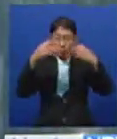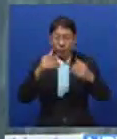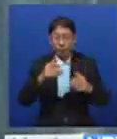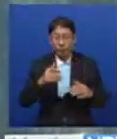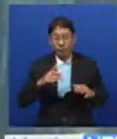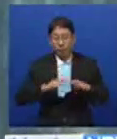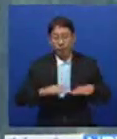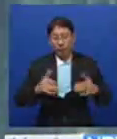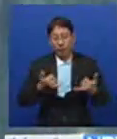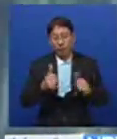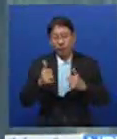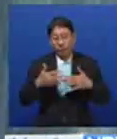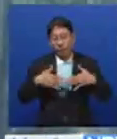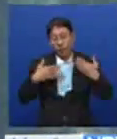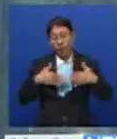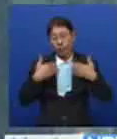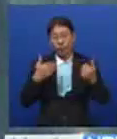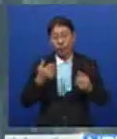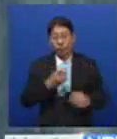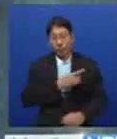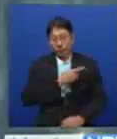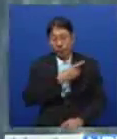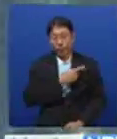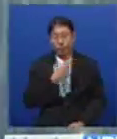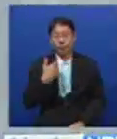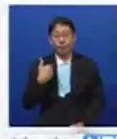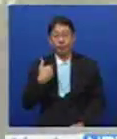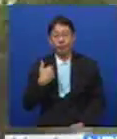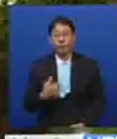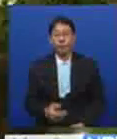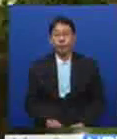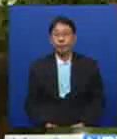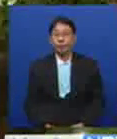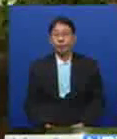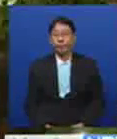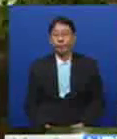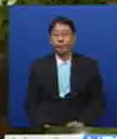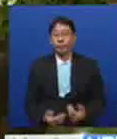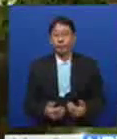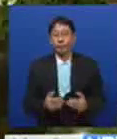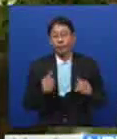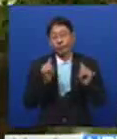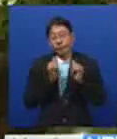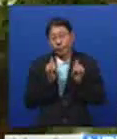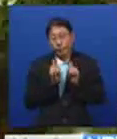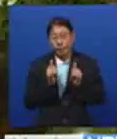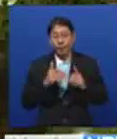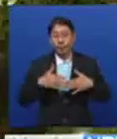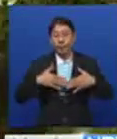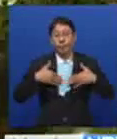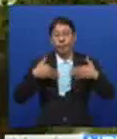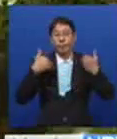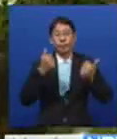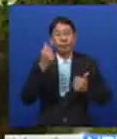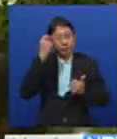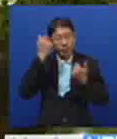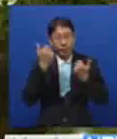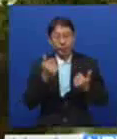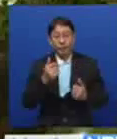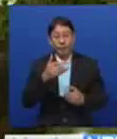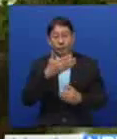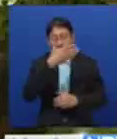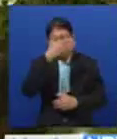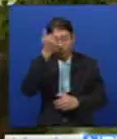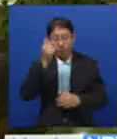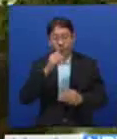าเล่นน้ำฝนกันอย่างสนุกสนานด้วยความดีใจค่ะ แหมเย็นชุ่มฉ่ำกันเลยทีเดียวนะคะอย่างไรก็ตามอย่าลืมรักษ